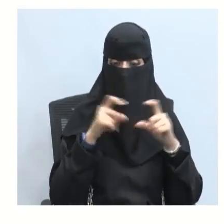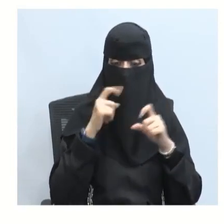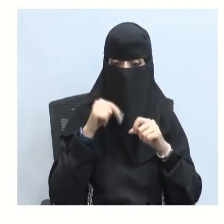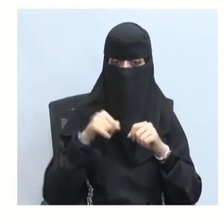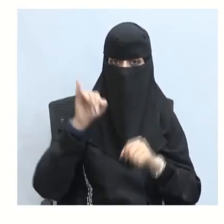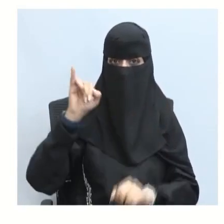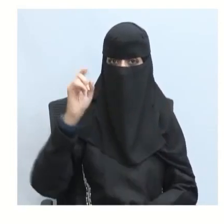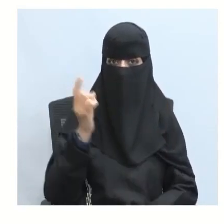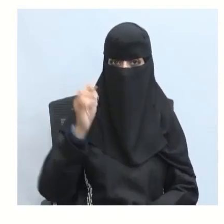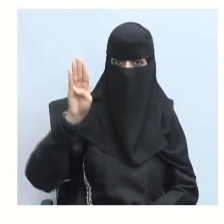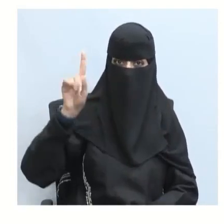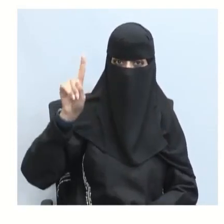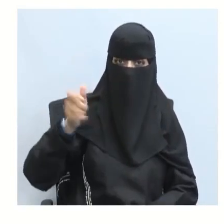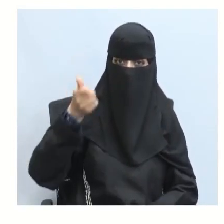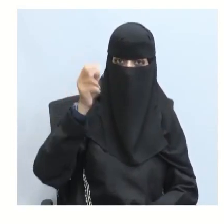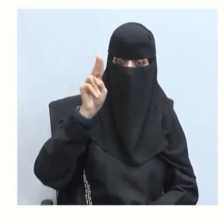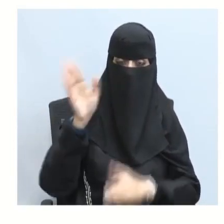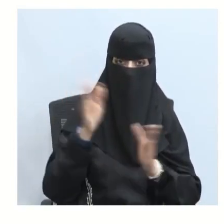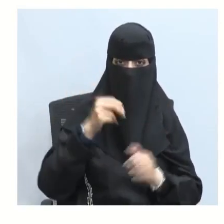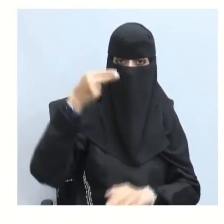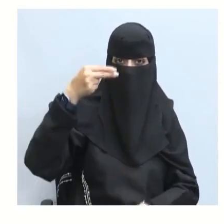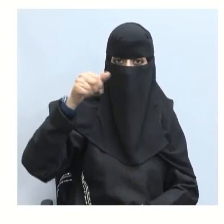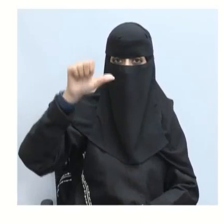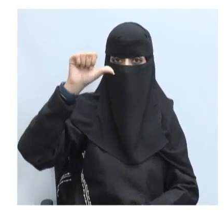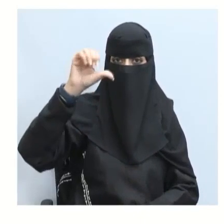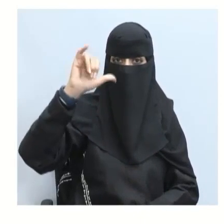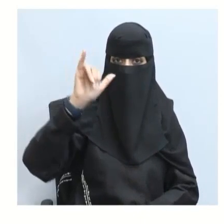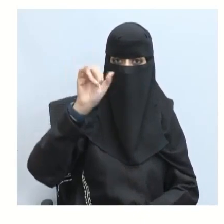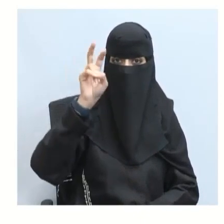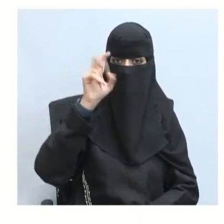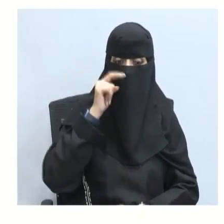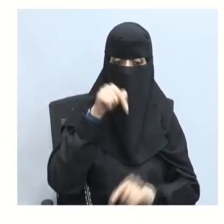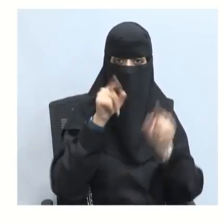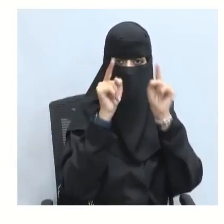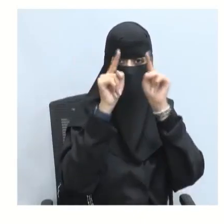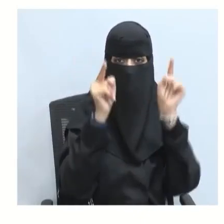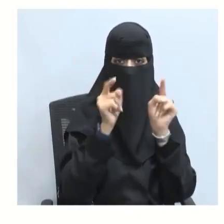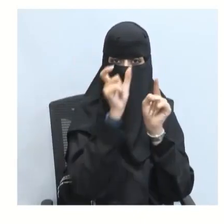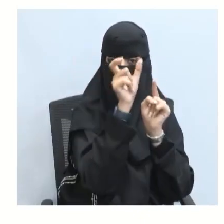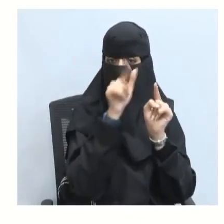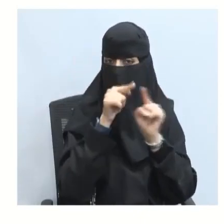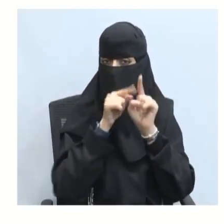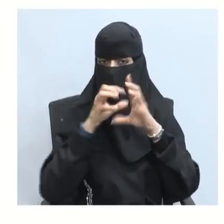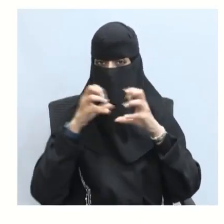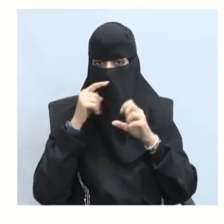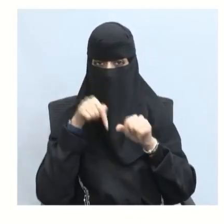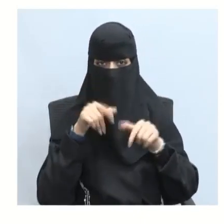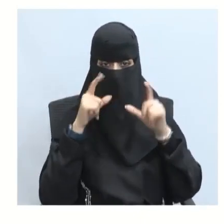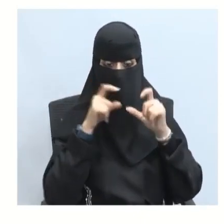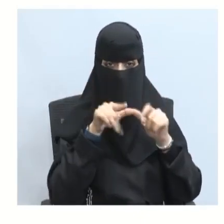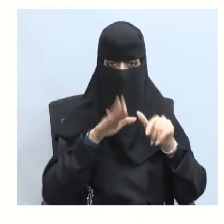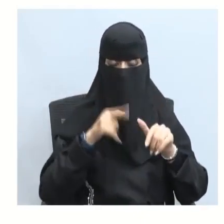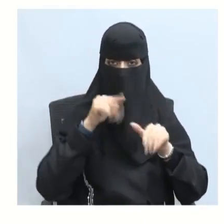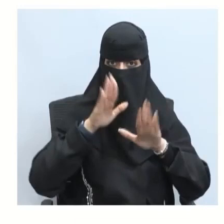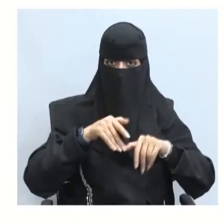مركبات عضويه ما سبب استخدام عنوان هذه الفقره بالمركبات العضويه لاحظ معي هذه الصوره لدي كائنات حيه